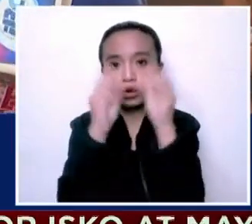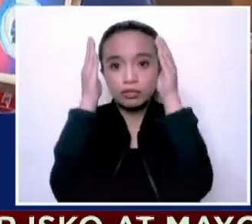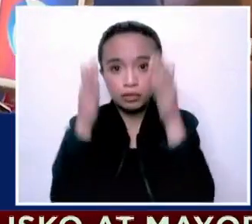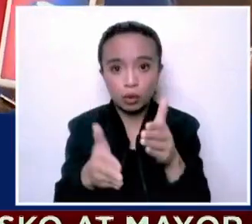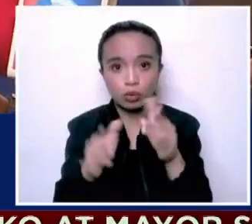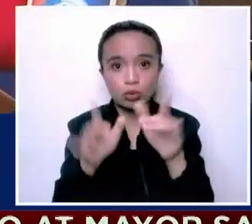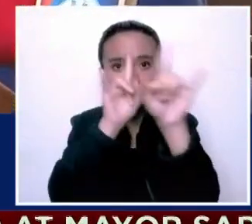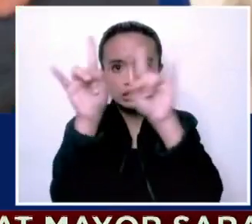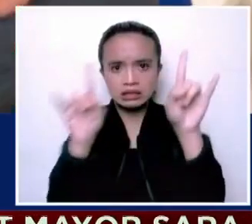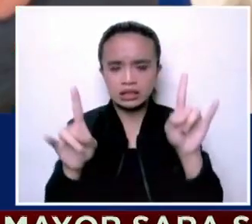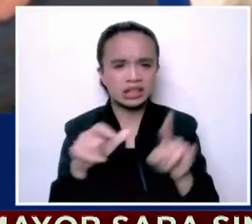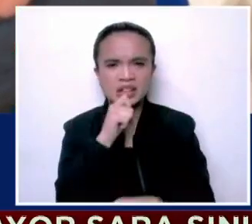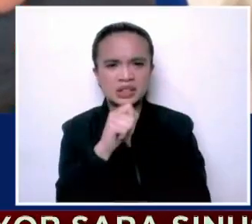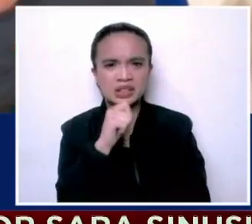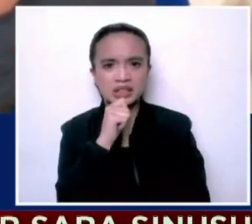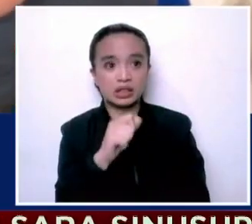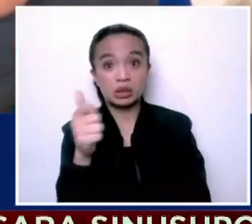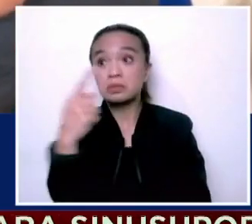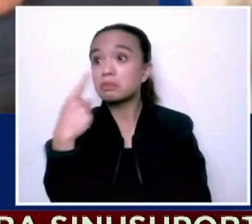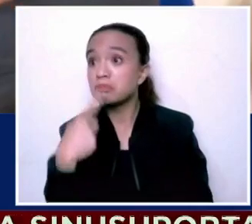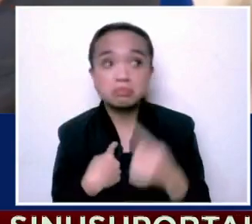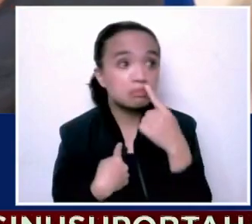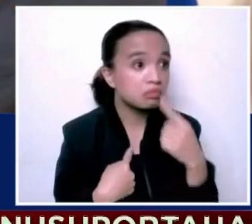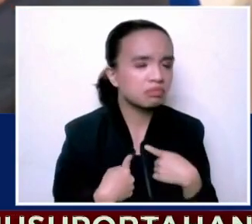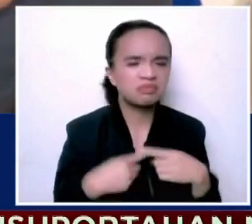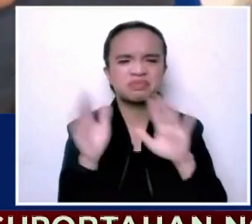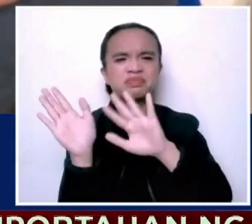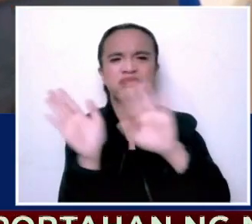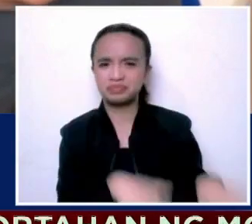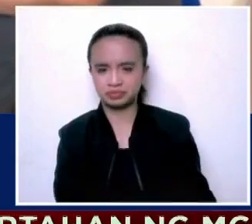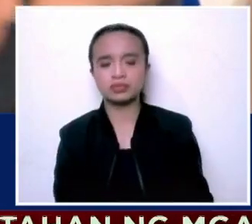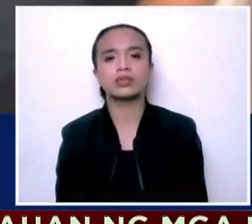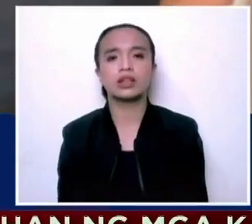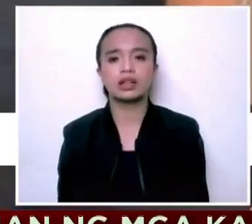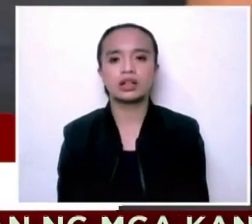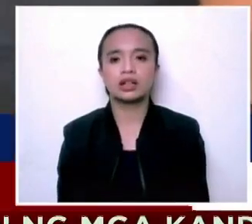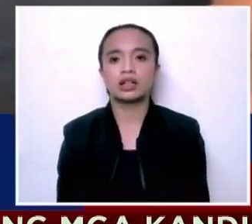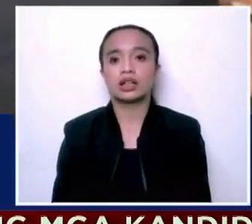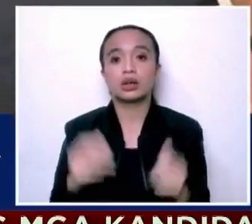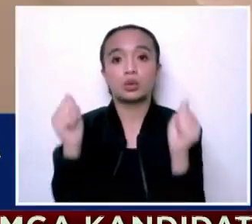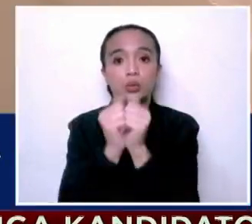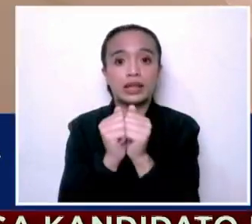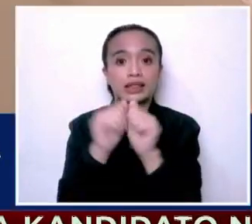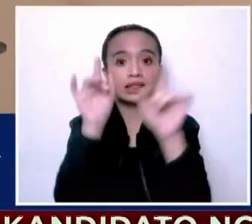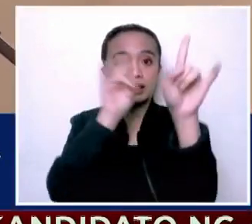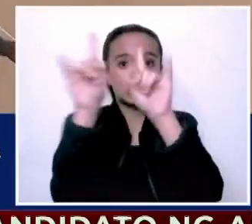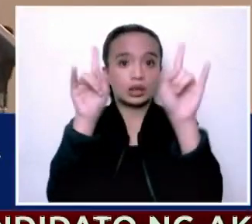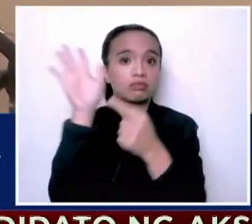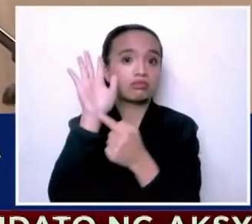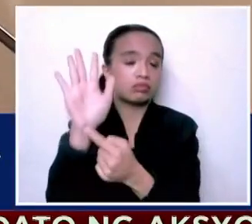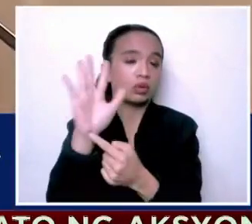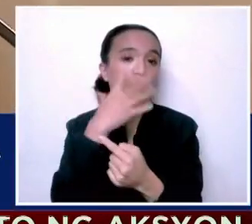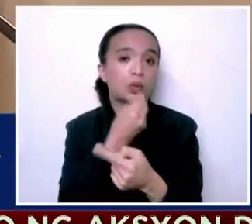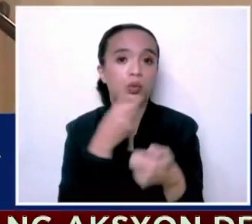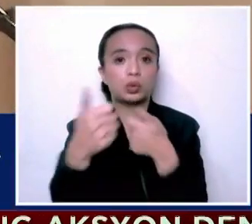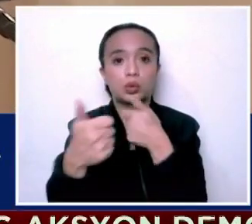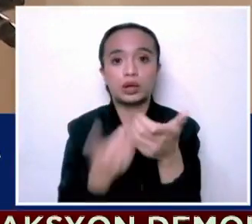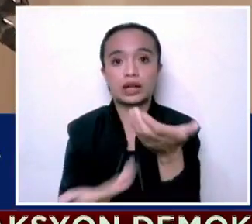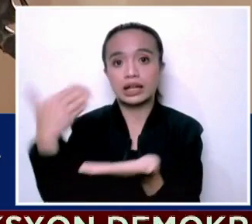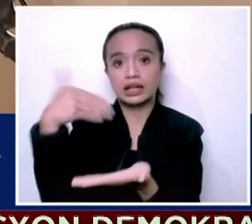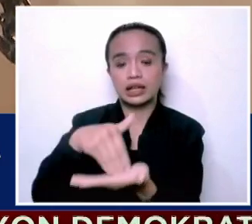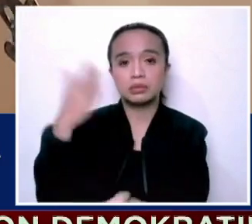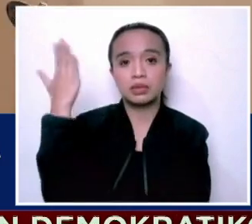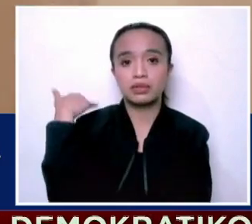at mga sinasabi ng iba. Sa unang pagkakataon, sumama sa campaign rally ng tandem ang tumatakbong muli na si dating